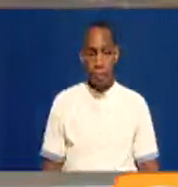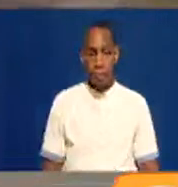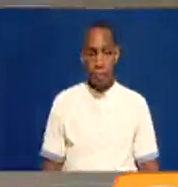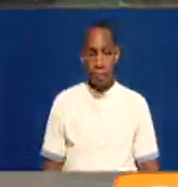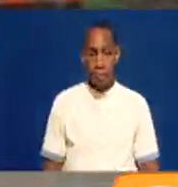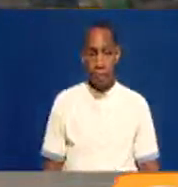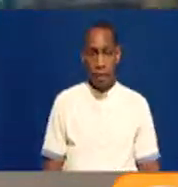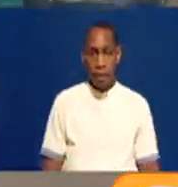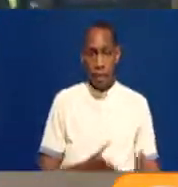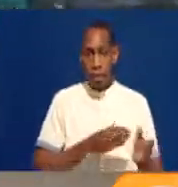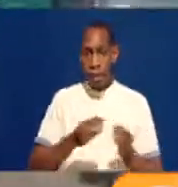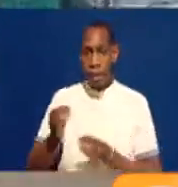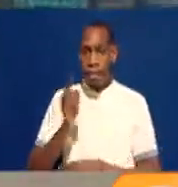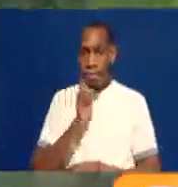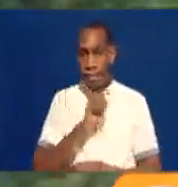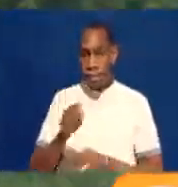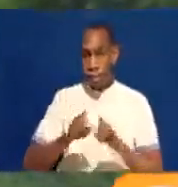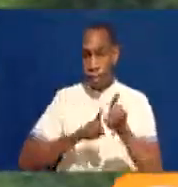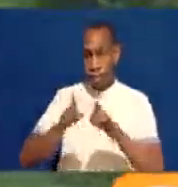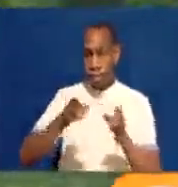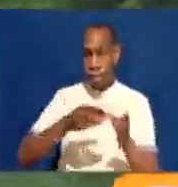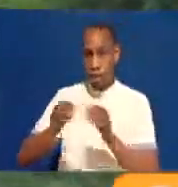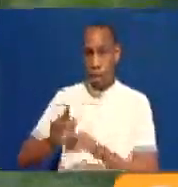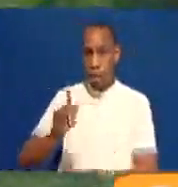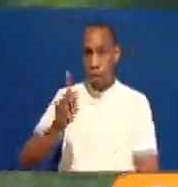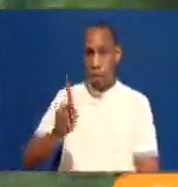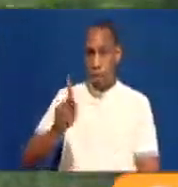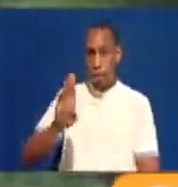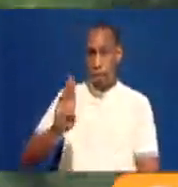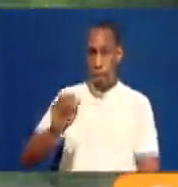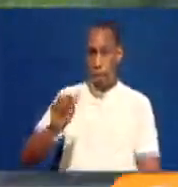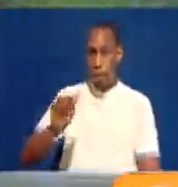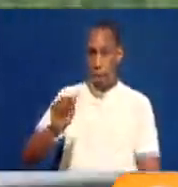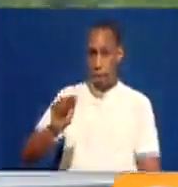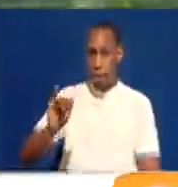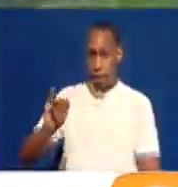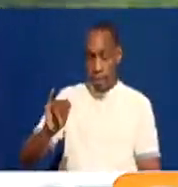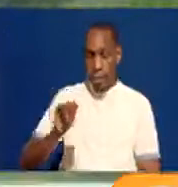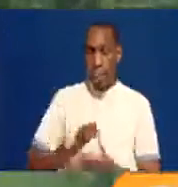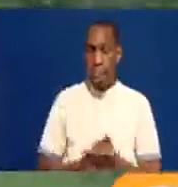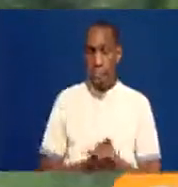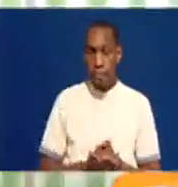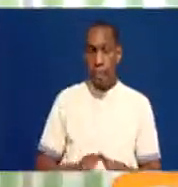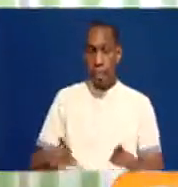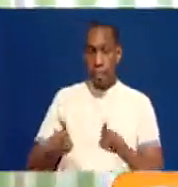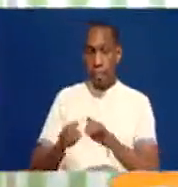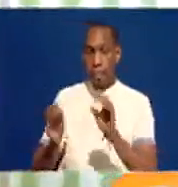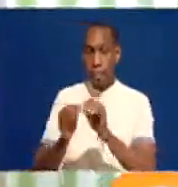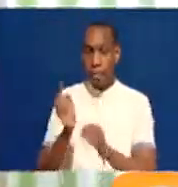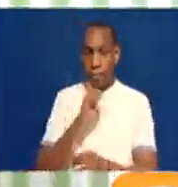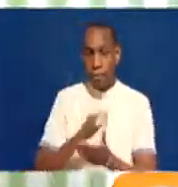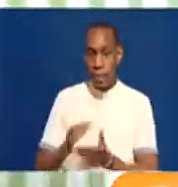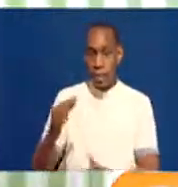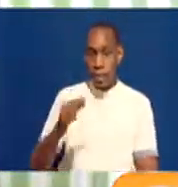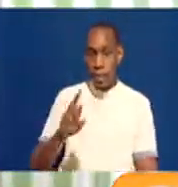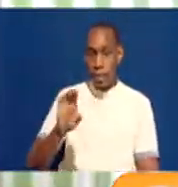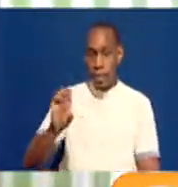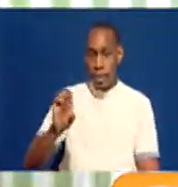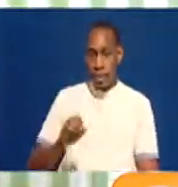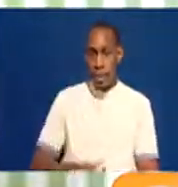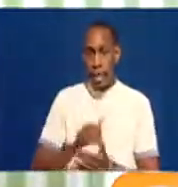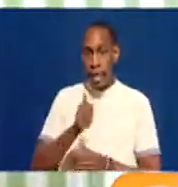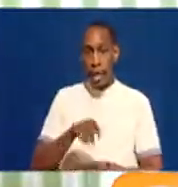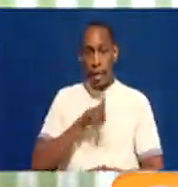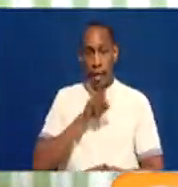We left Ruaraka and traveled to Kabati, Kandara constituency, where we met Grace Maina,